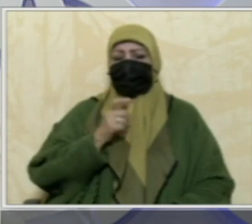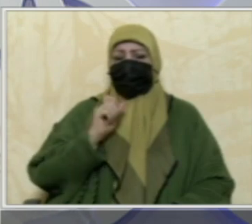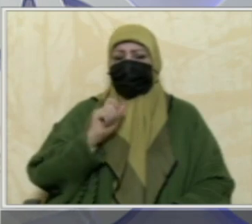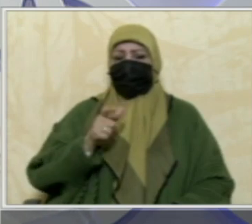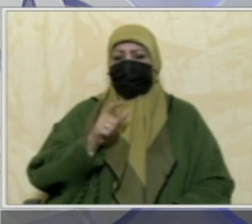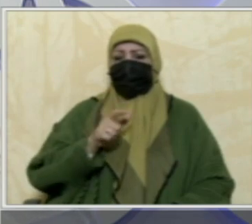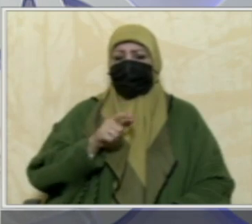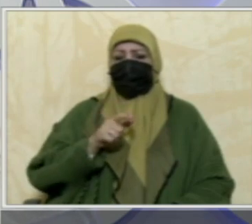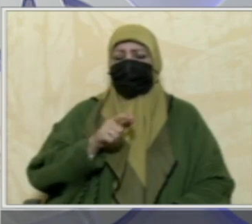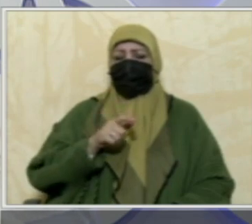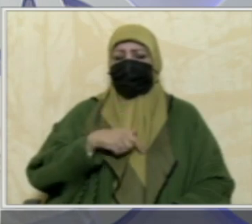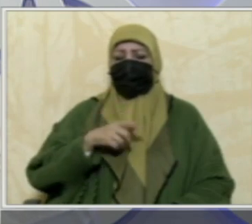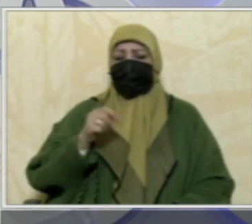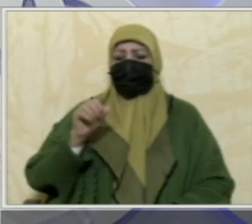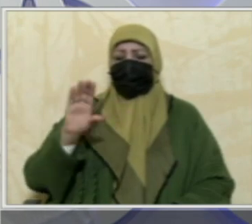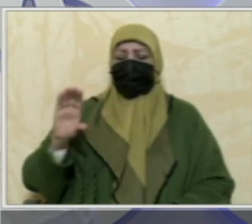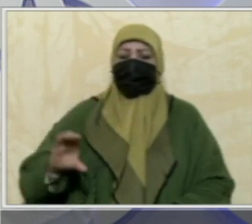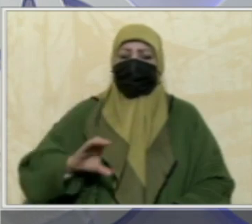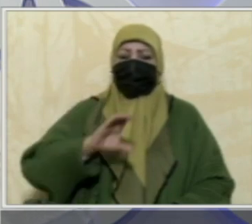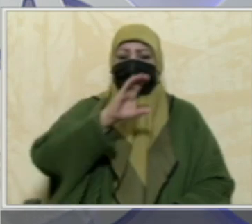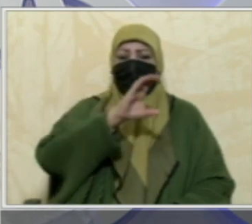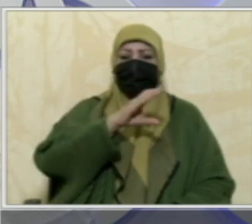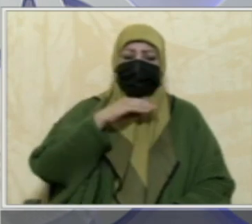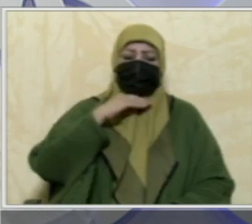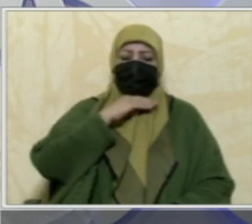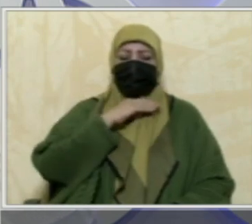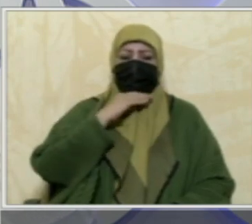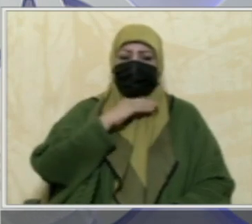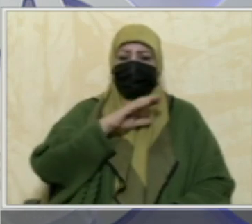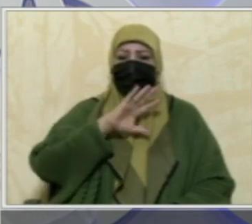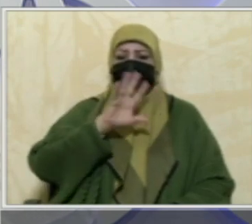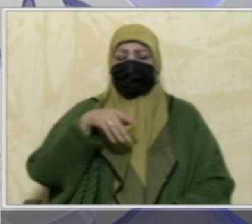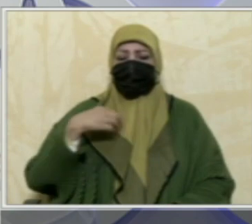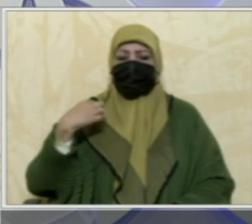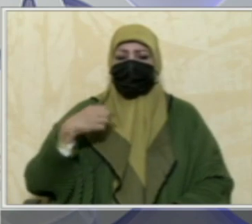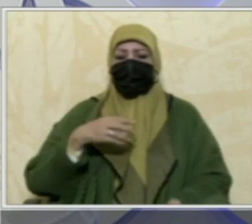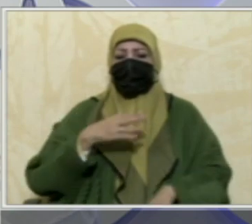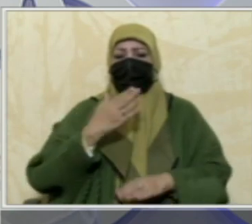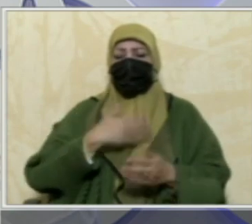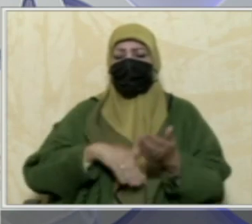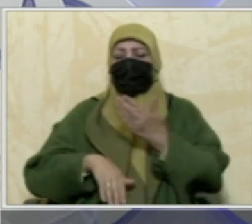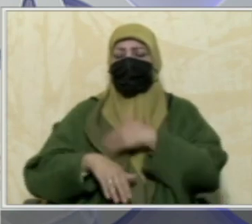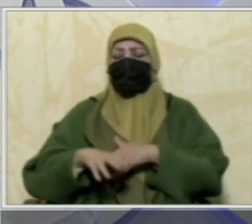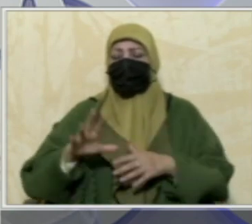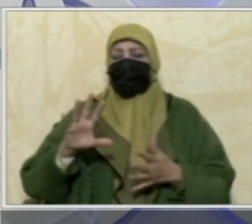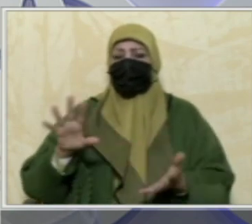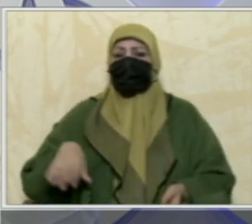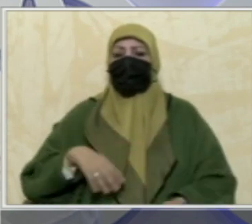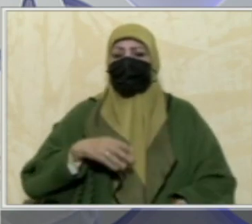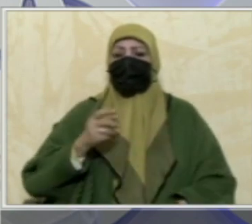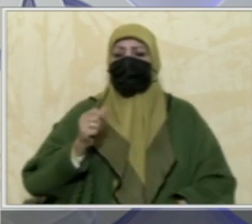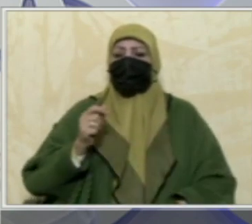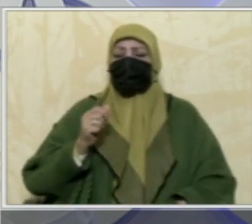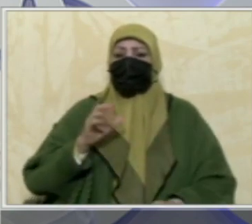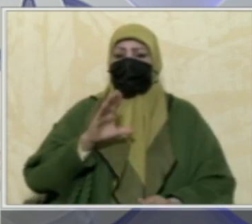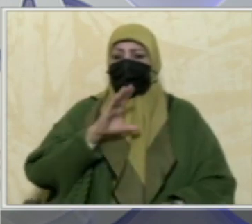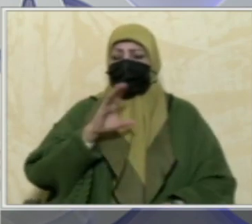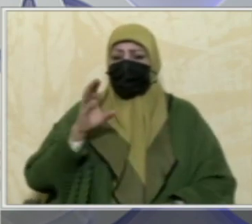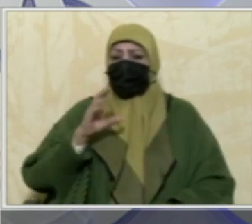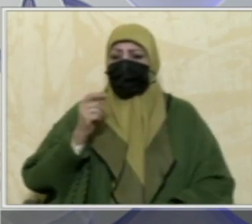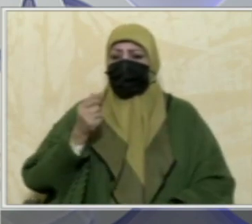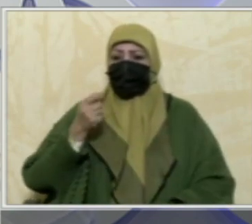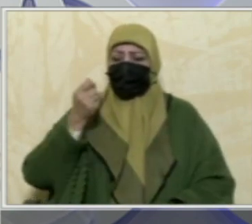نذبح الاضحيه ونتصدق بلحمها اقول لها انت ما دامت لك قدره على الاضحيه فانت